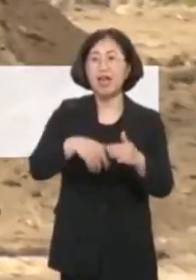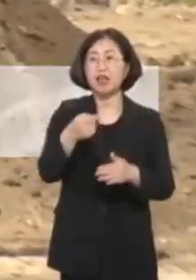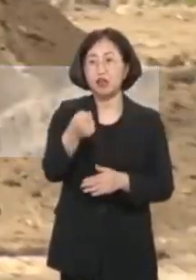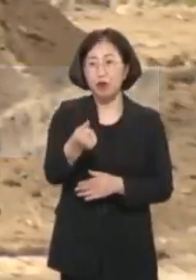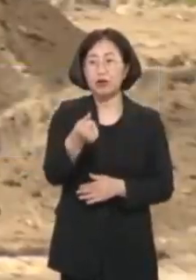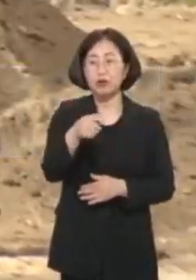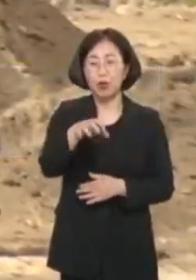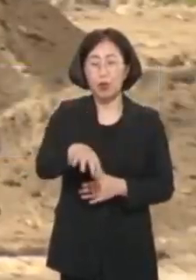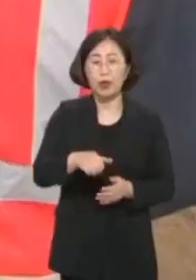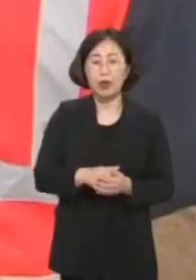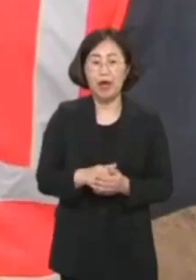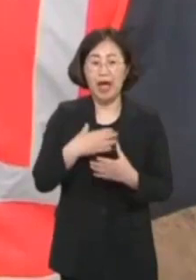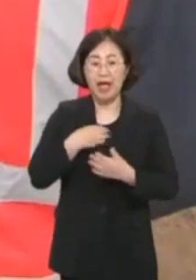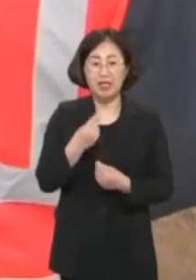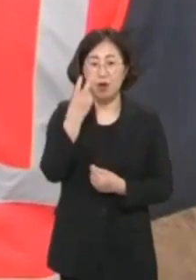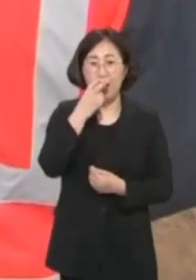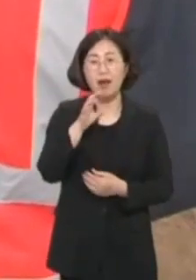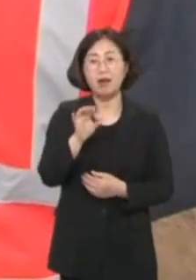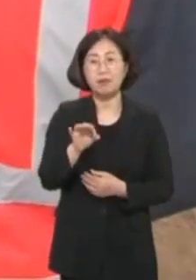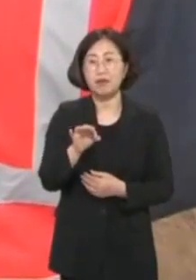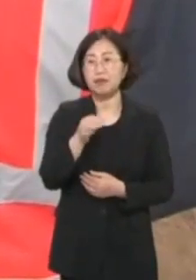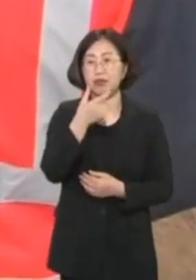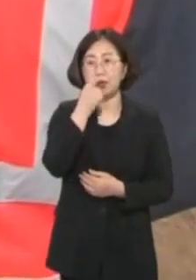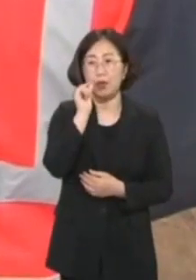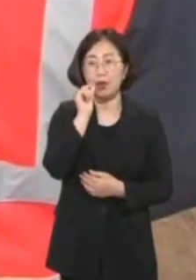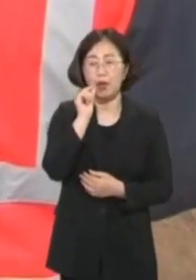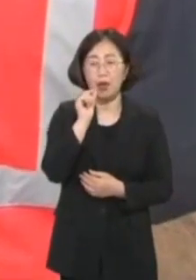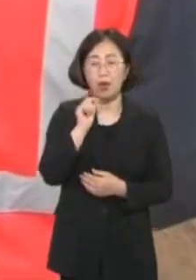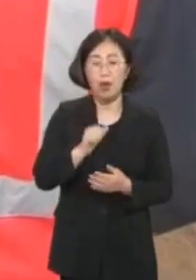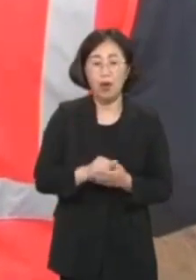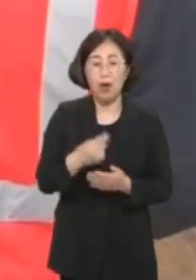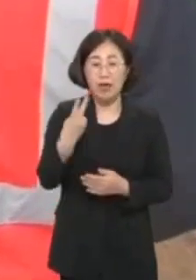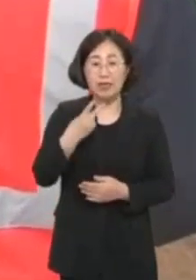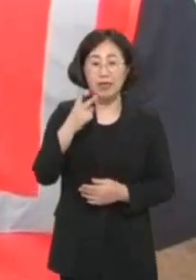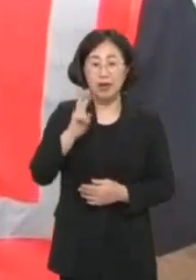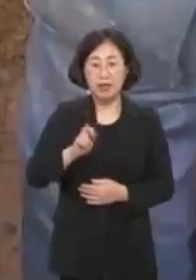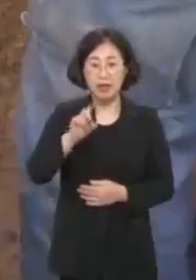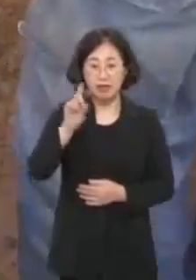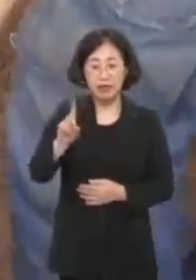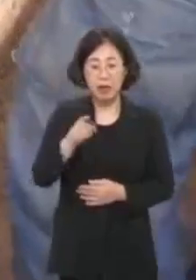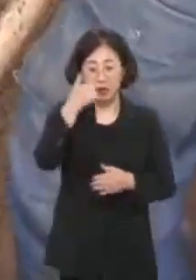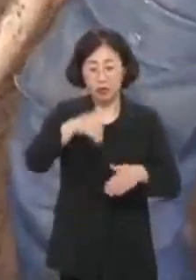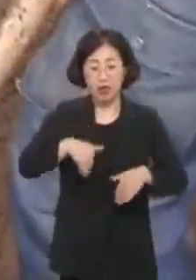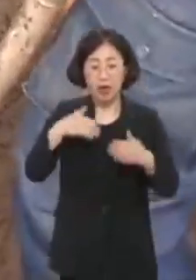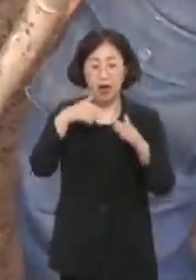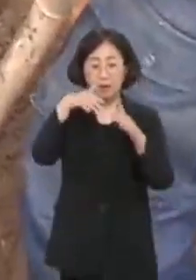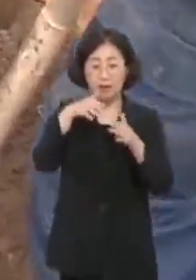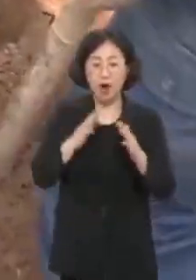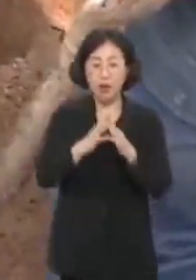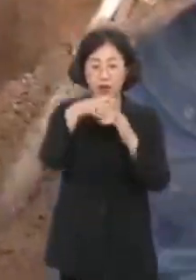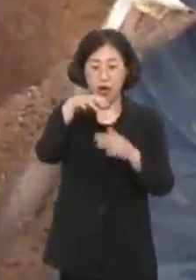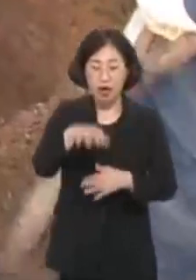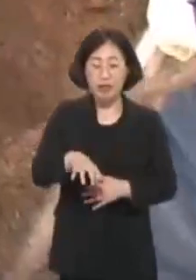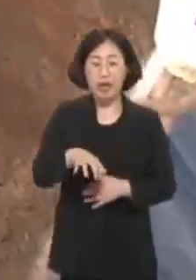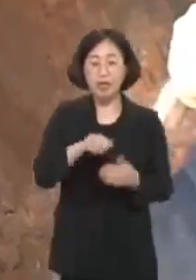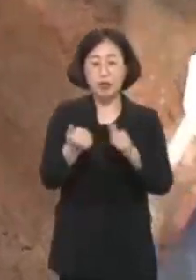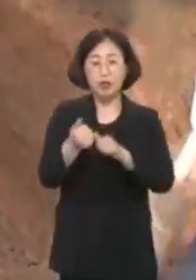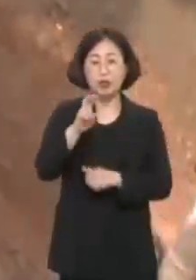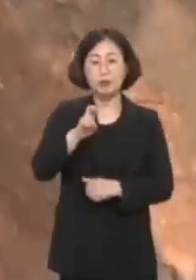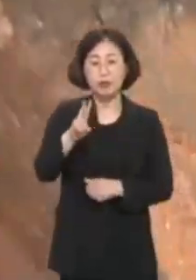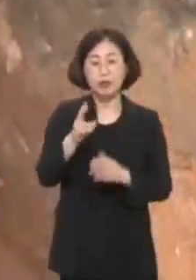관련 장치가 미흡한 게 한 원인이었습니다. 지난 2021년 충남 건설 현장에서 사망한 22명